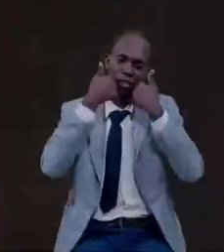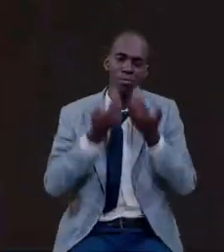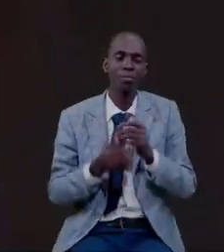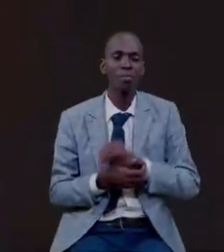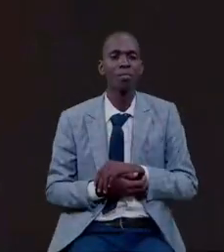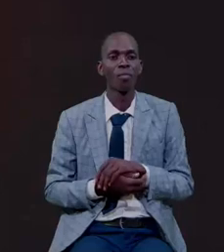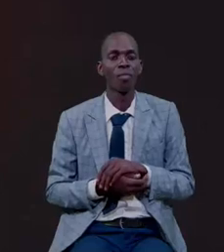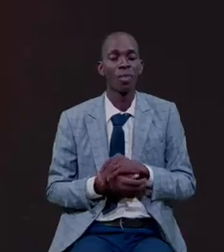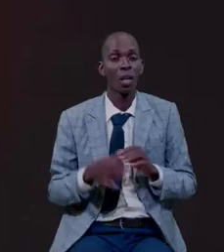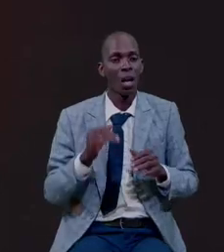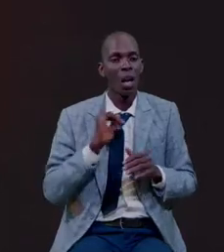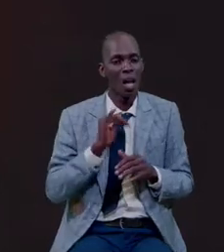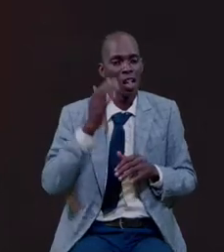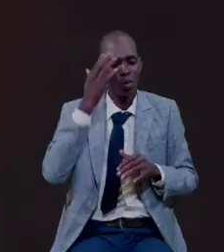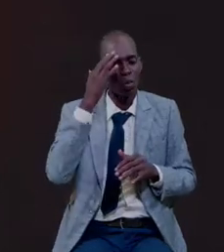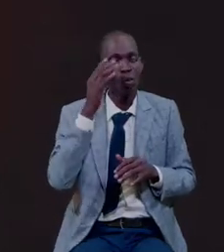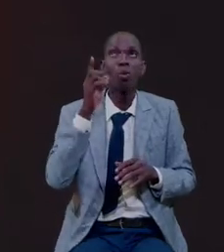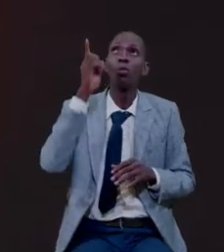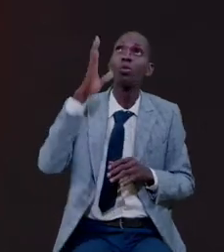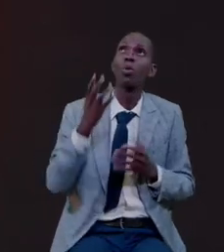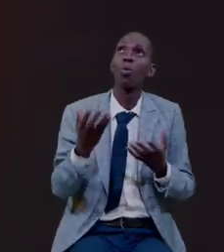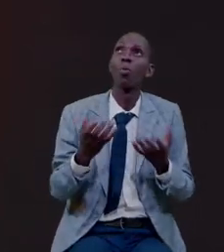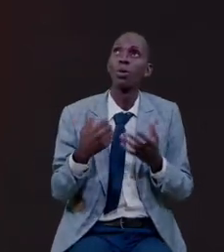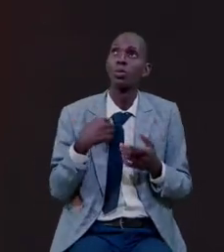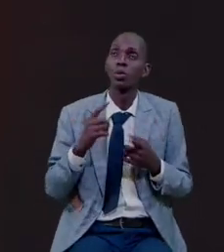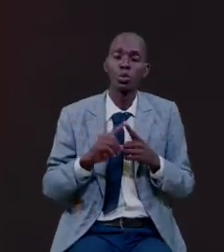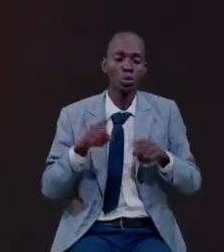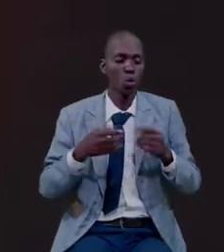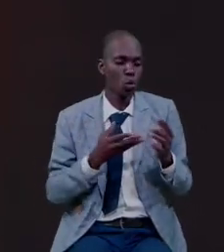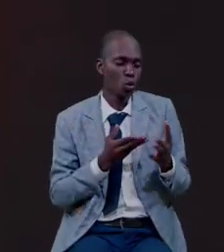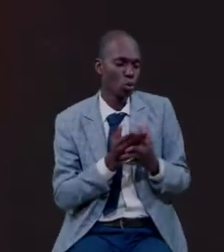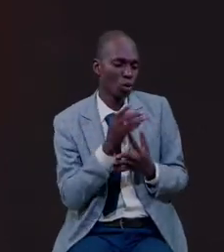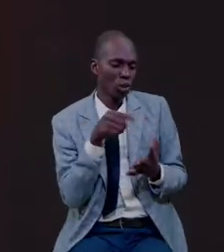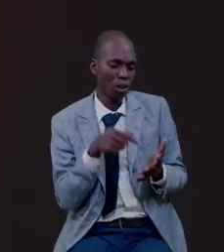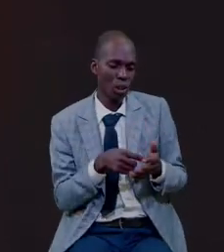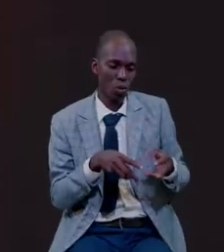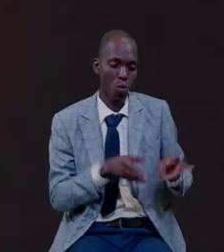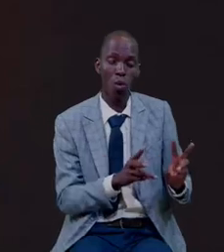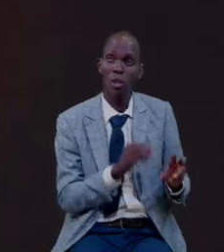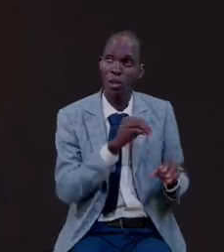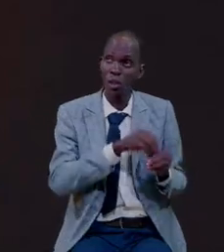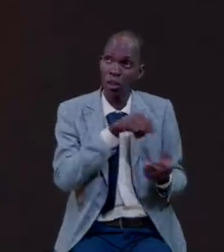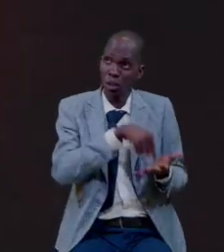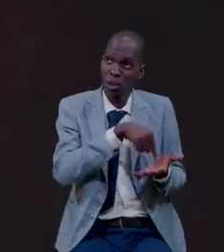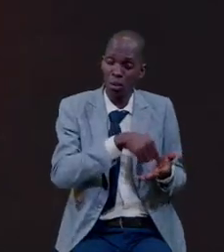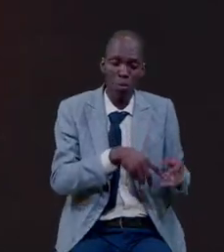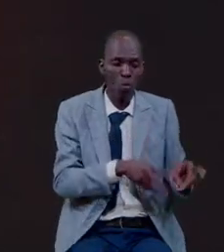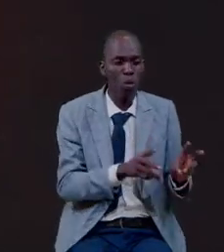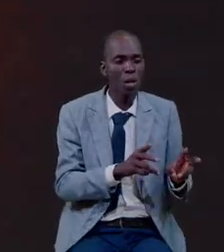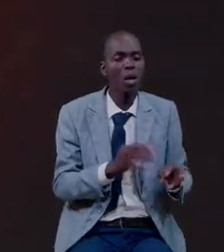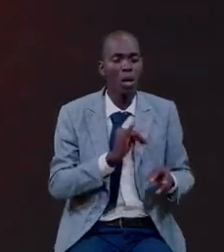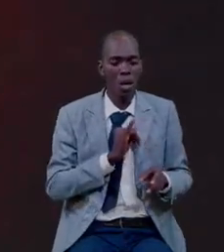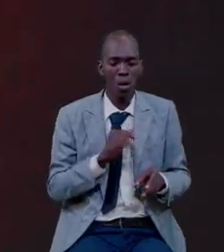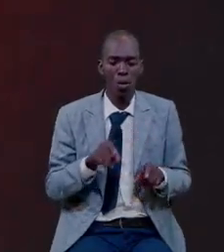Je sais que le Seigneur veut que je passe par cette voie, que j'emprunte cette direction. Je